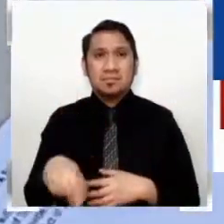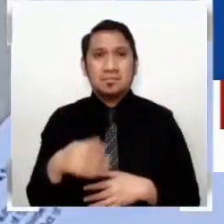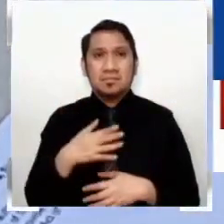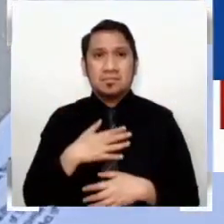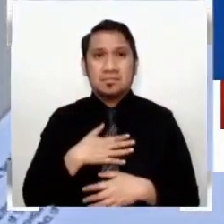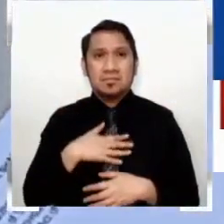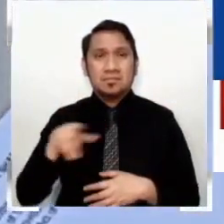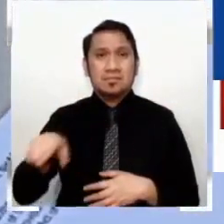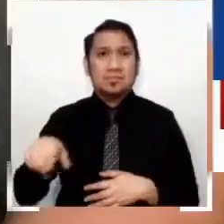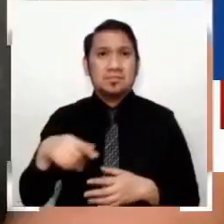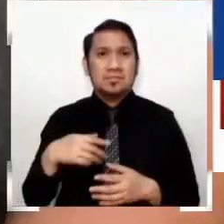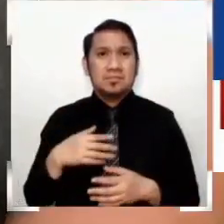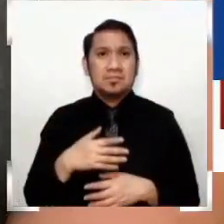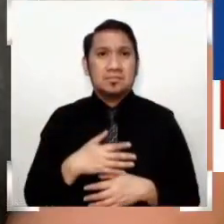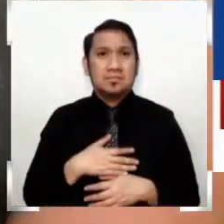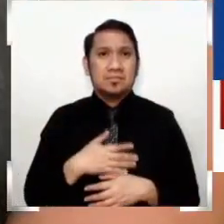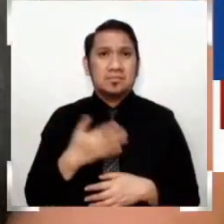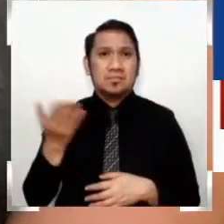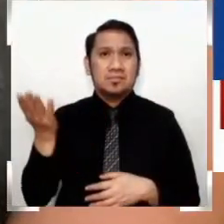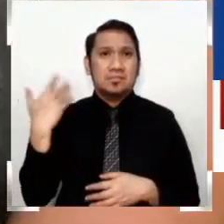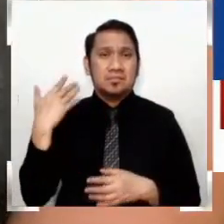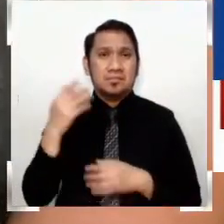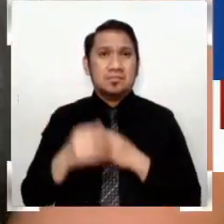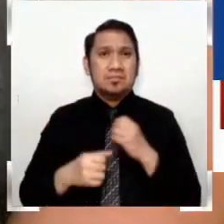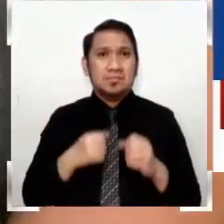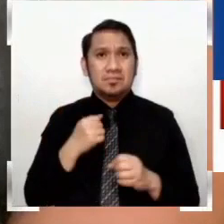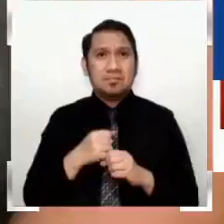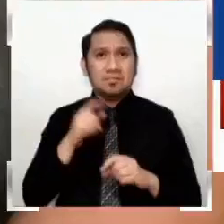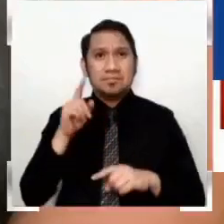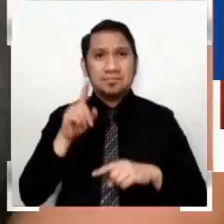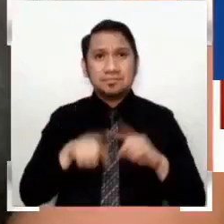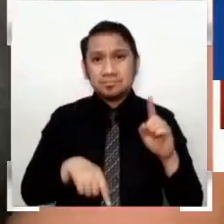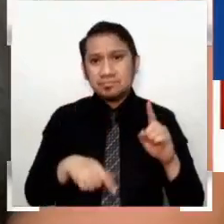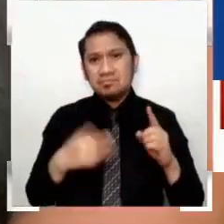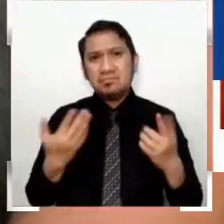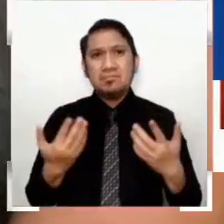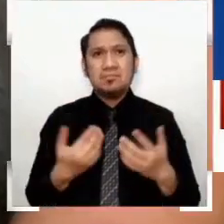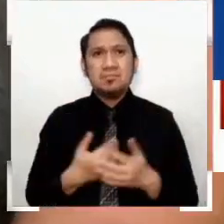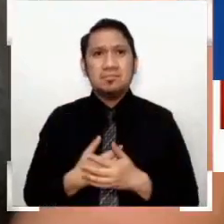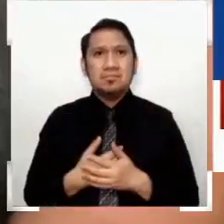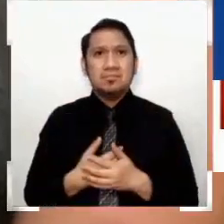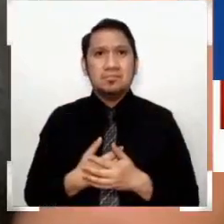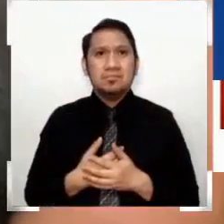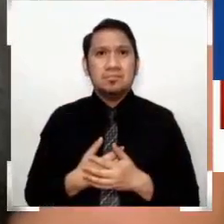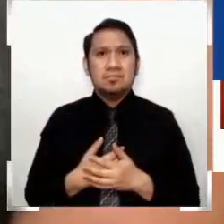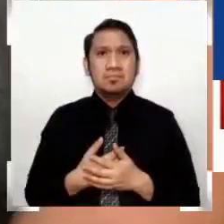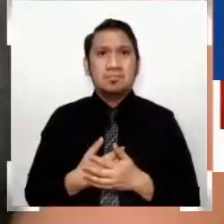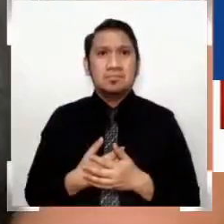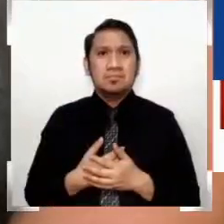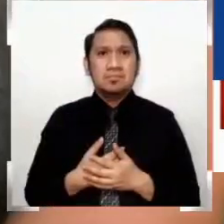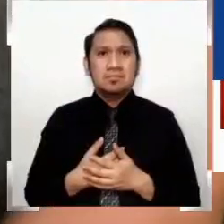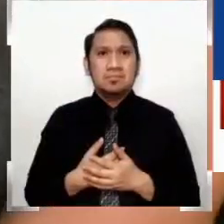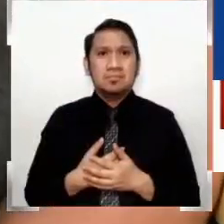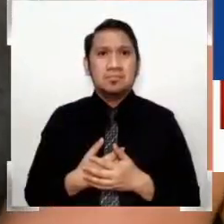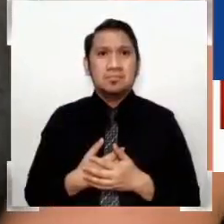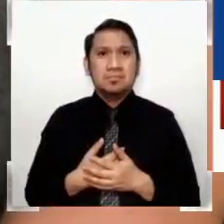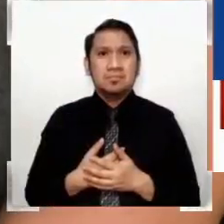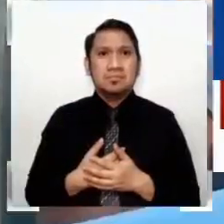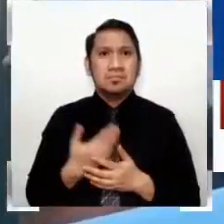nung makabagong taon lang. Hindi raw po makaka-claim yung lumalabas ako at hindi po